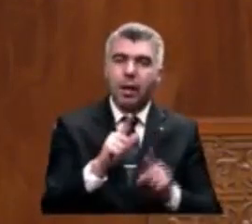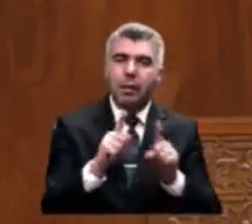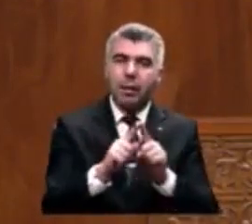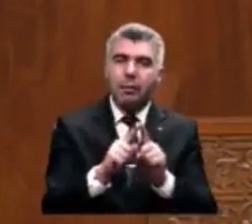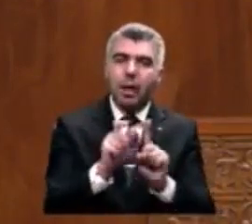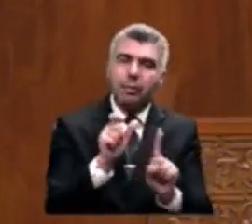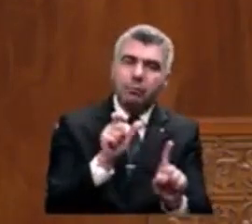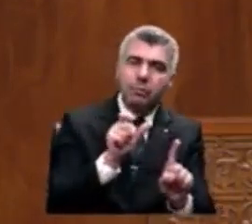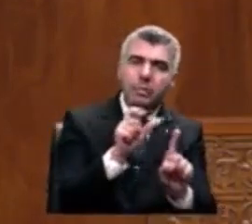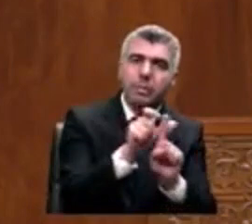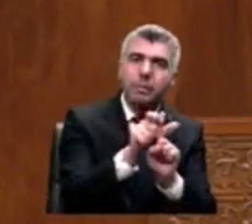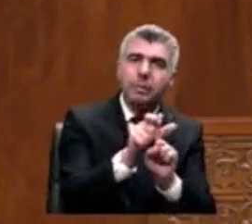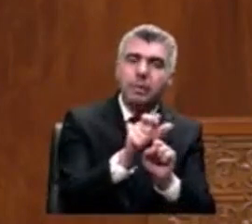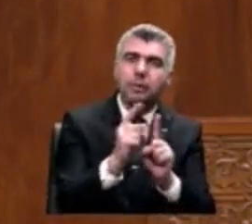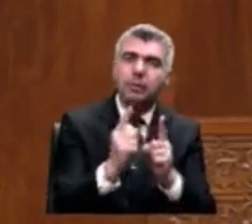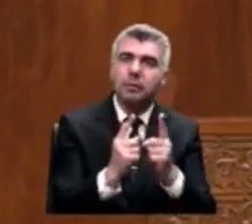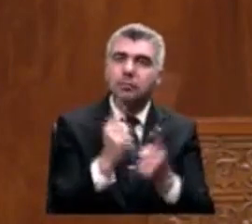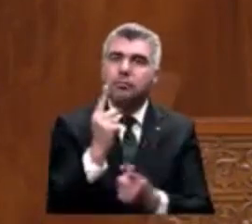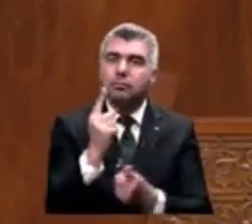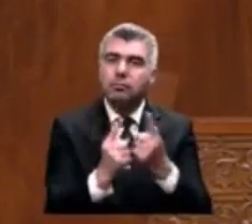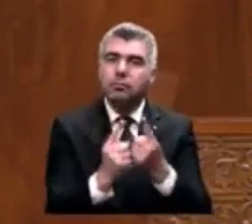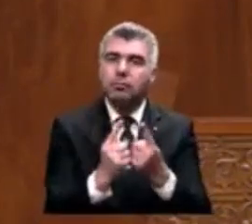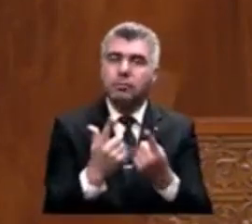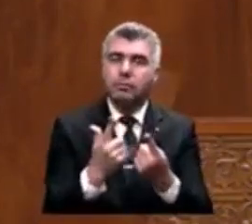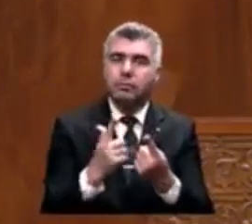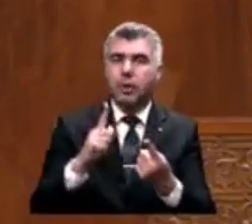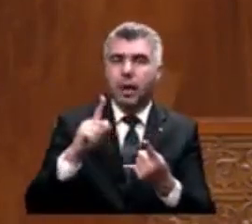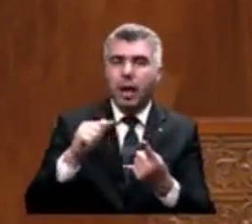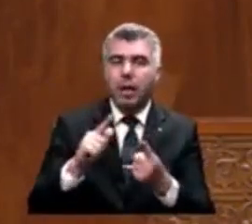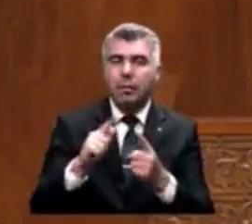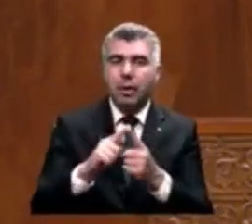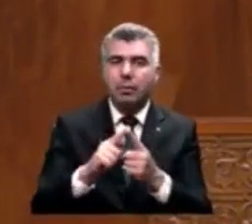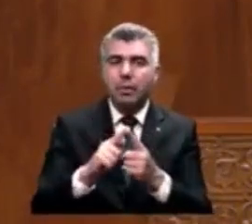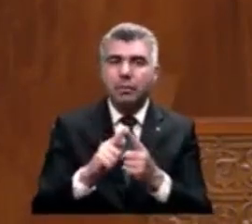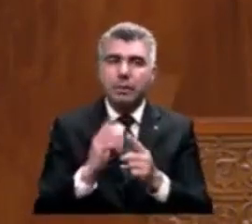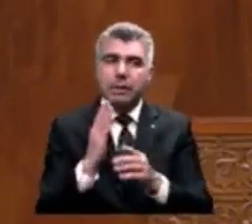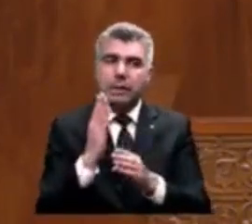الحماية ضد بعض التعاملات التعسفية.